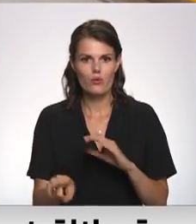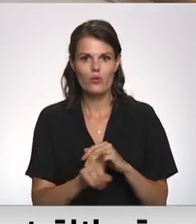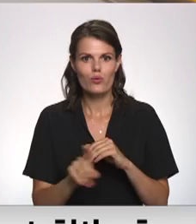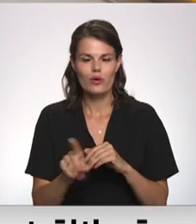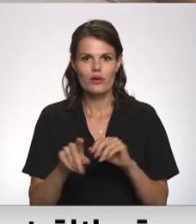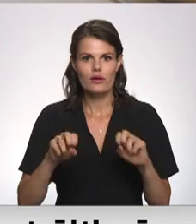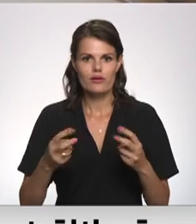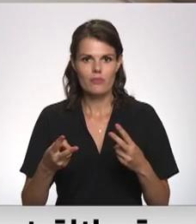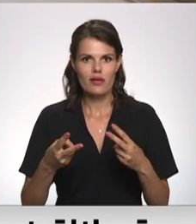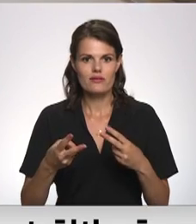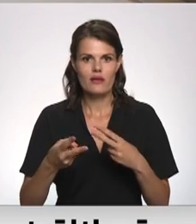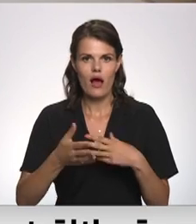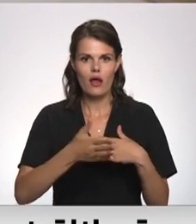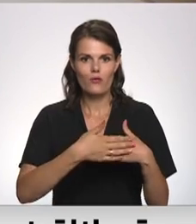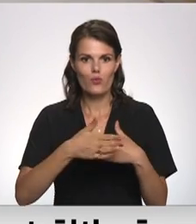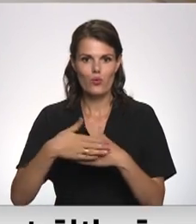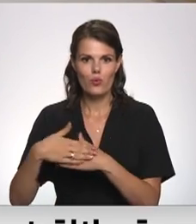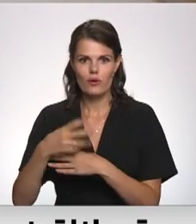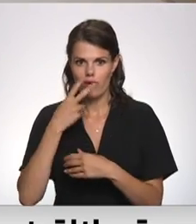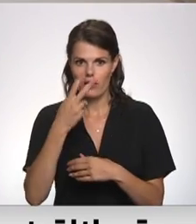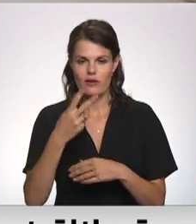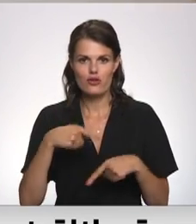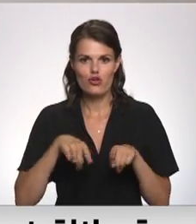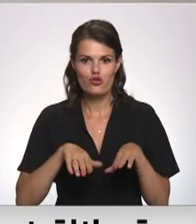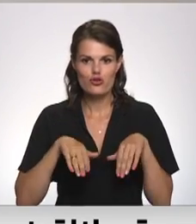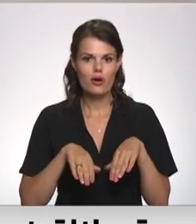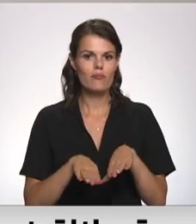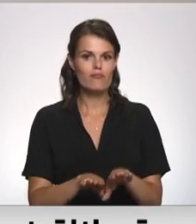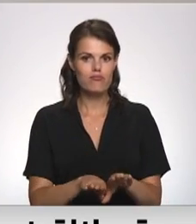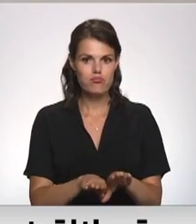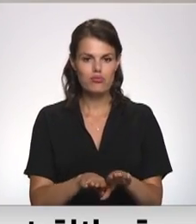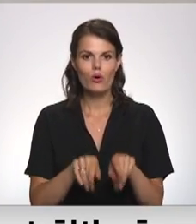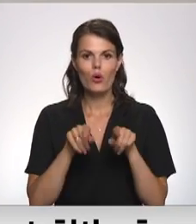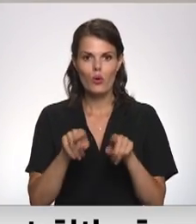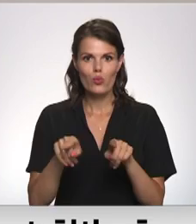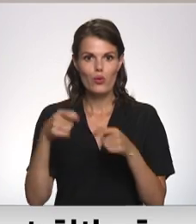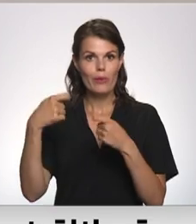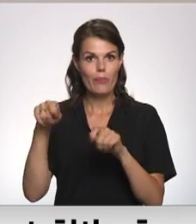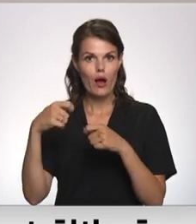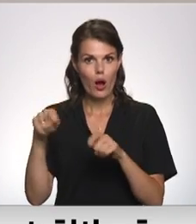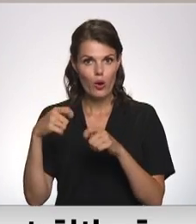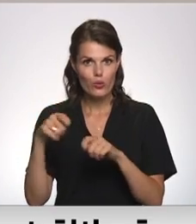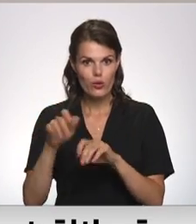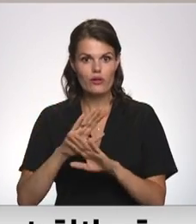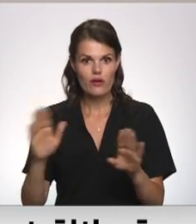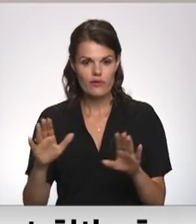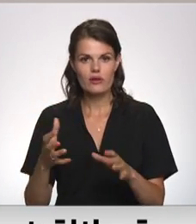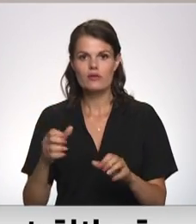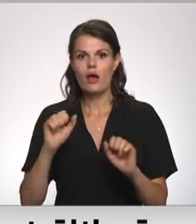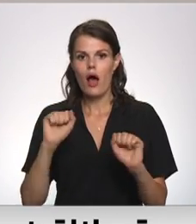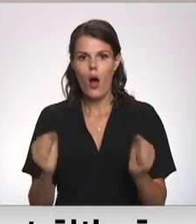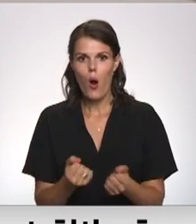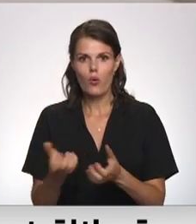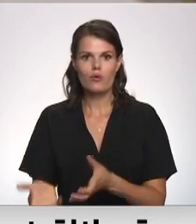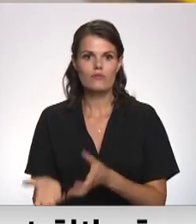tādi nu, nodalījumi. Redziet, ieliek, tur pārdodās, pārdod, izņem šitā